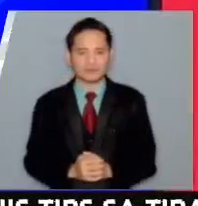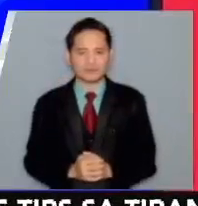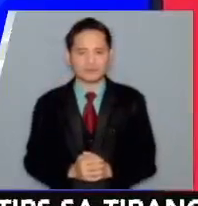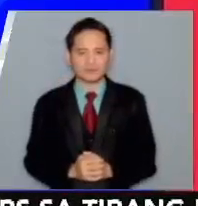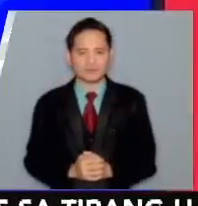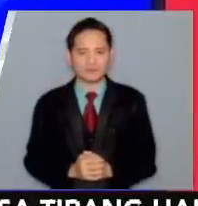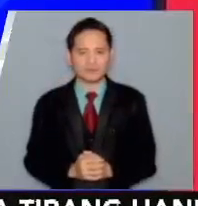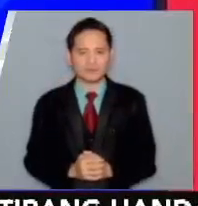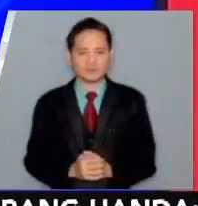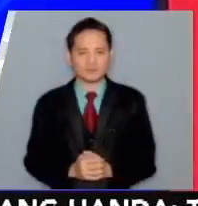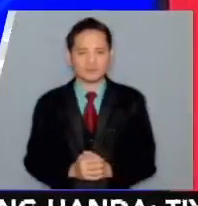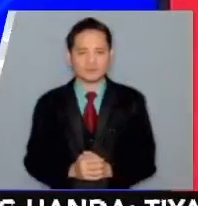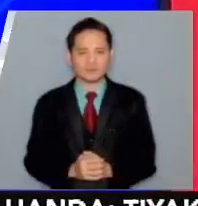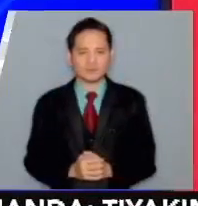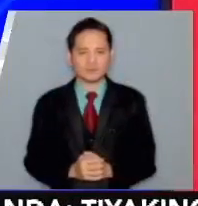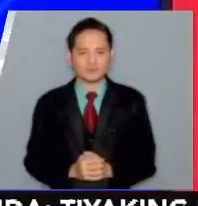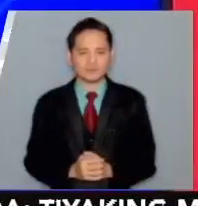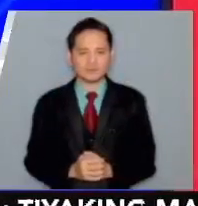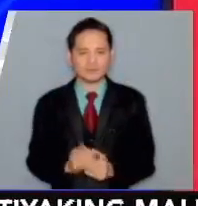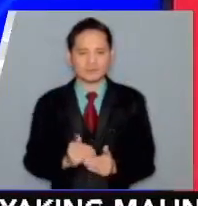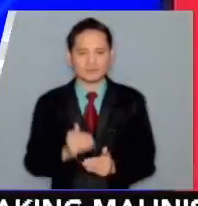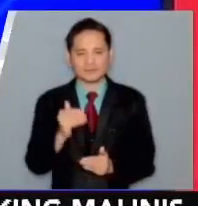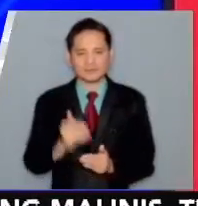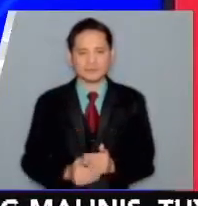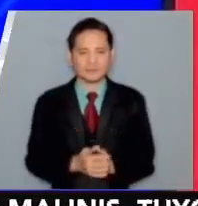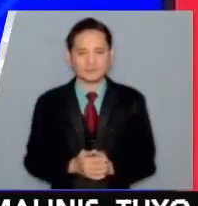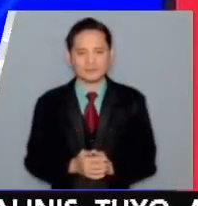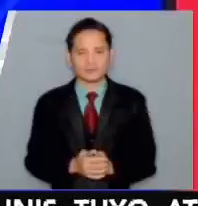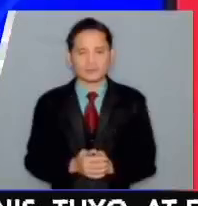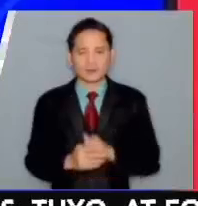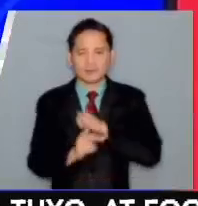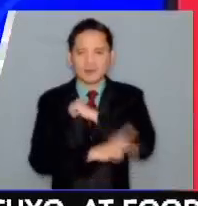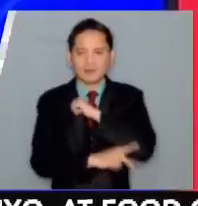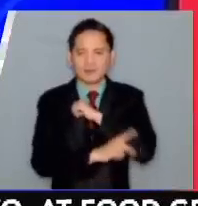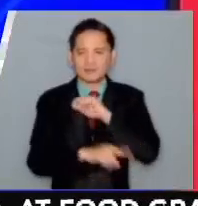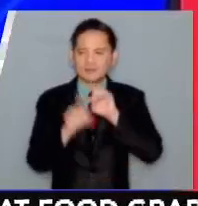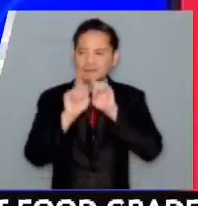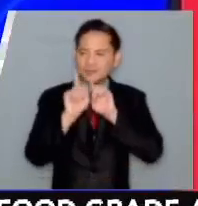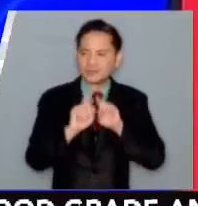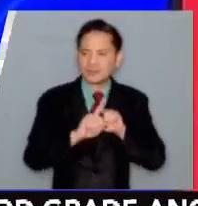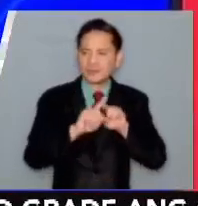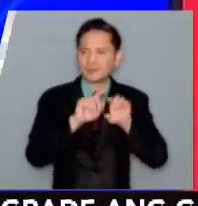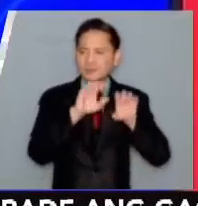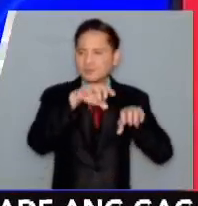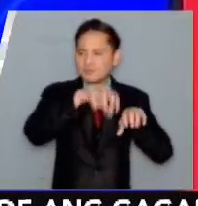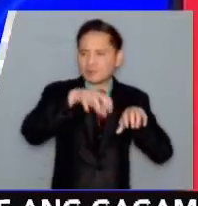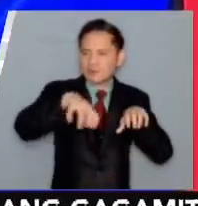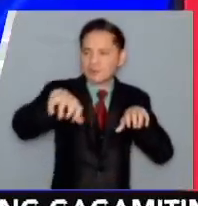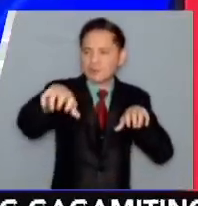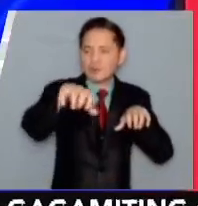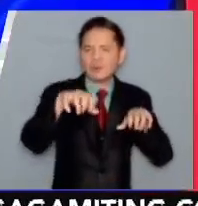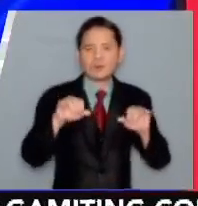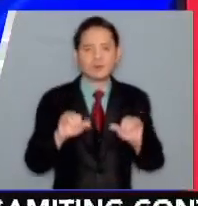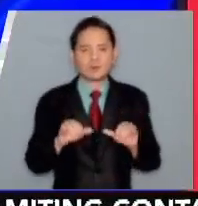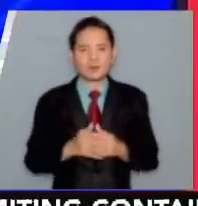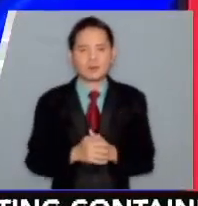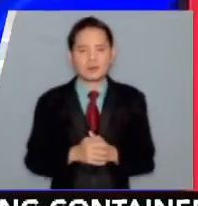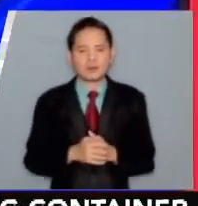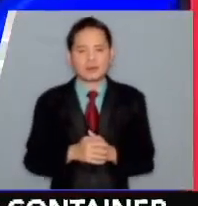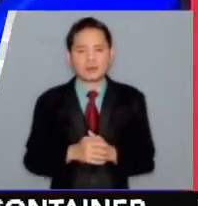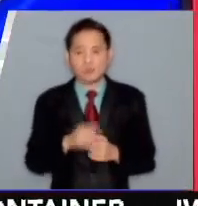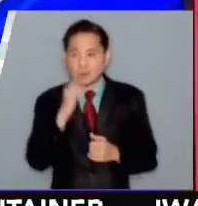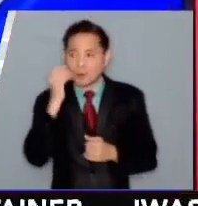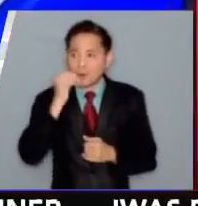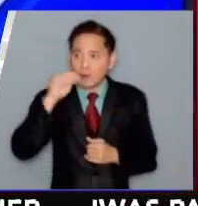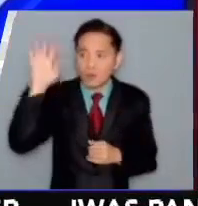At hahabol din sa pagdiriwang ng Pasko sa kaniganilang probinsya ang karamihan ng mga pasahero sa Manila Northport Passenger Terminal. Yan